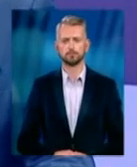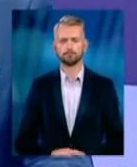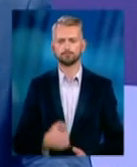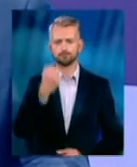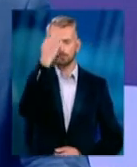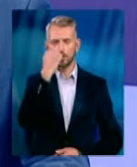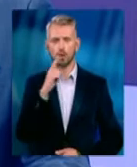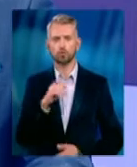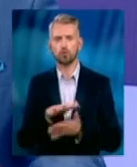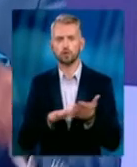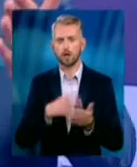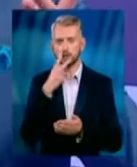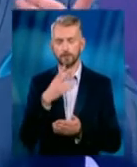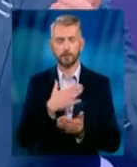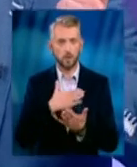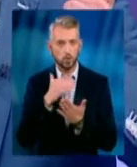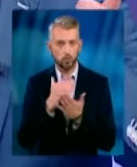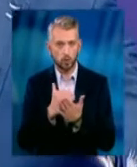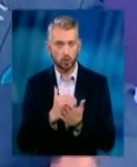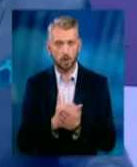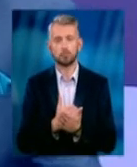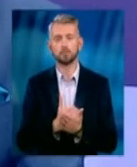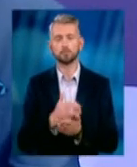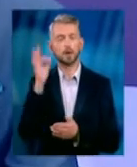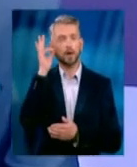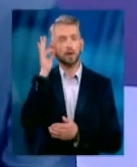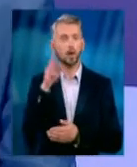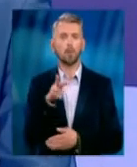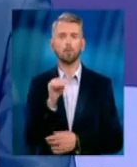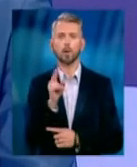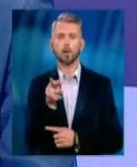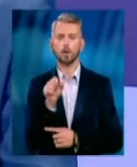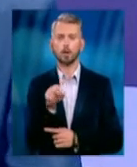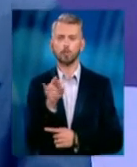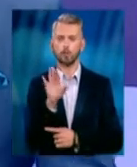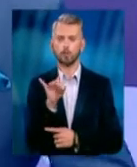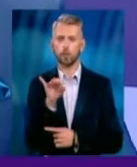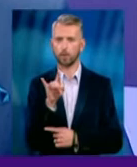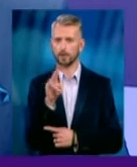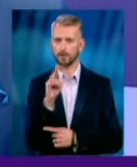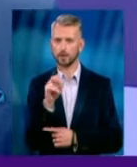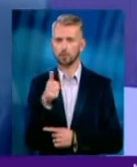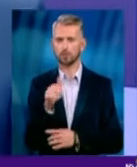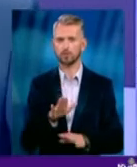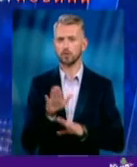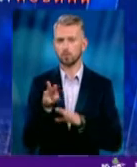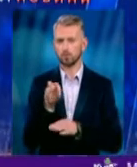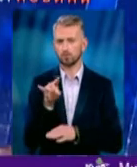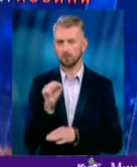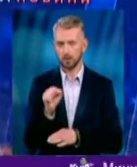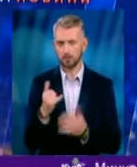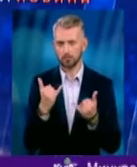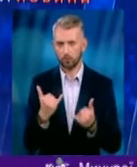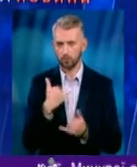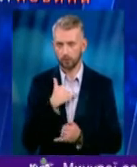Дякую, що не примикаєте канал Європейського міста. Нашим глядачам нагадаю, що Микола Поворозник, перший заступник голови Київської міської державної адміністрації, у нас сьогодні